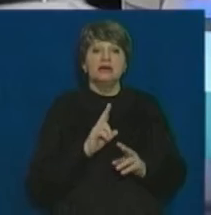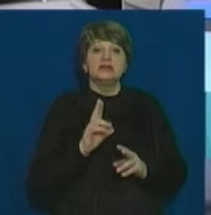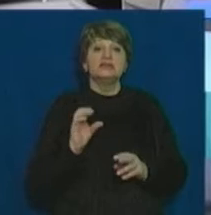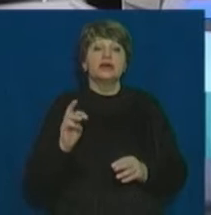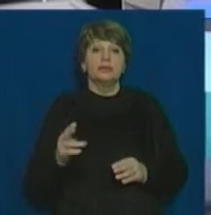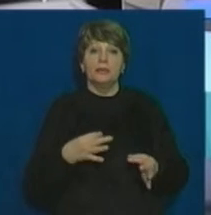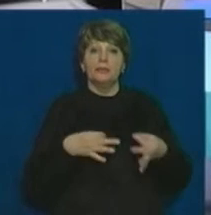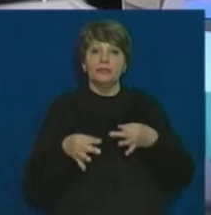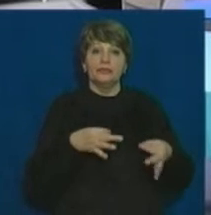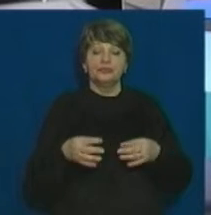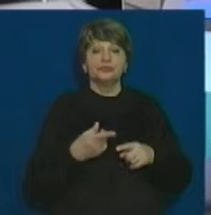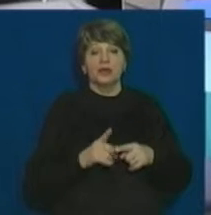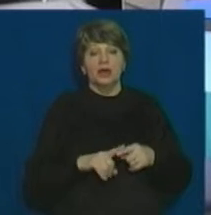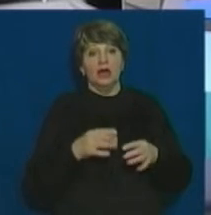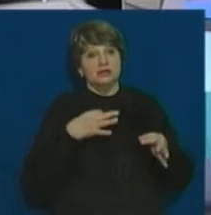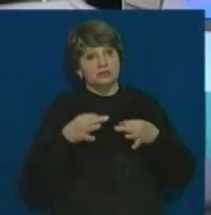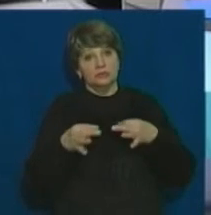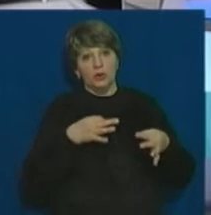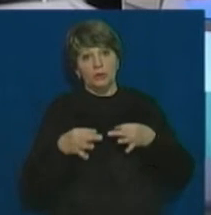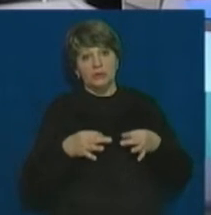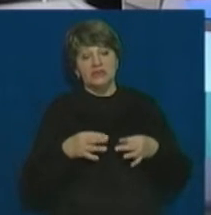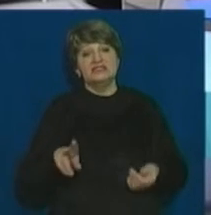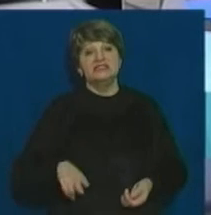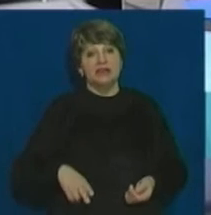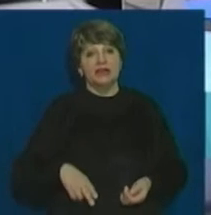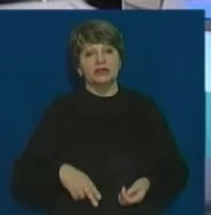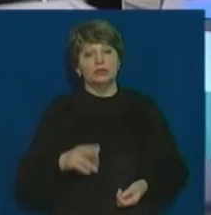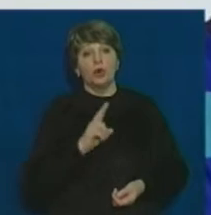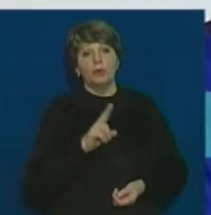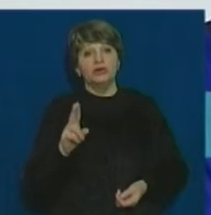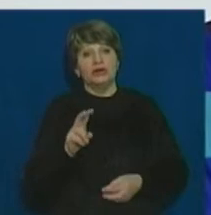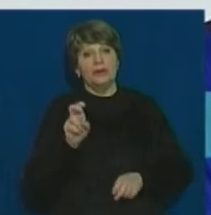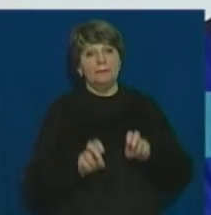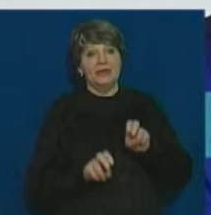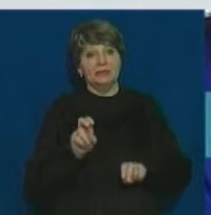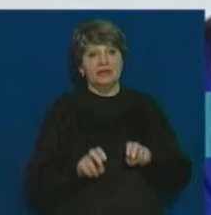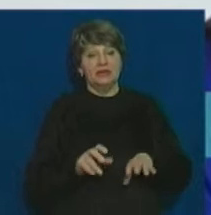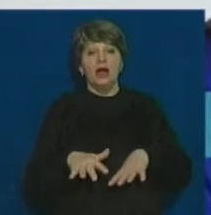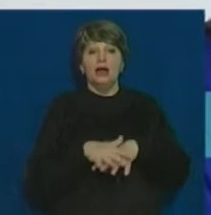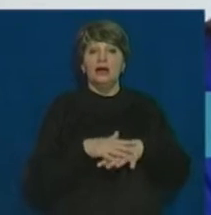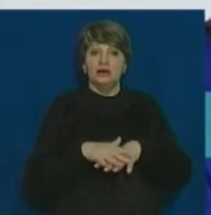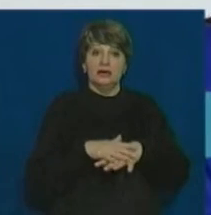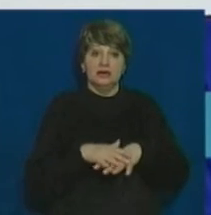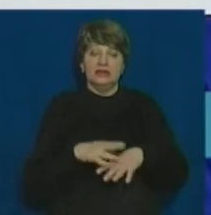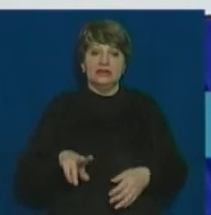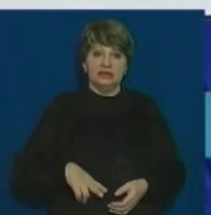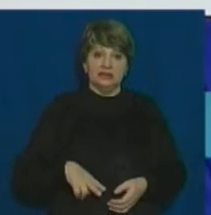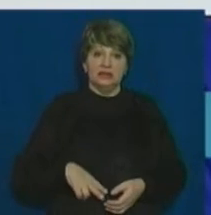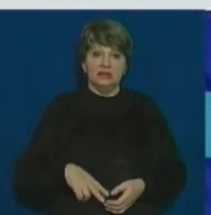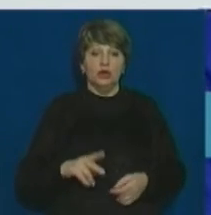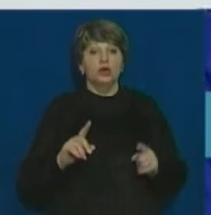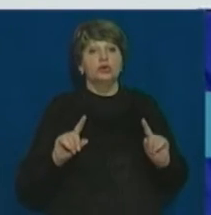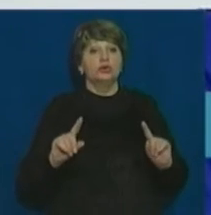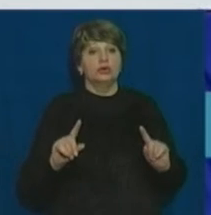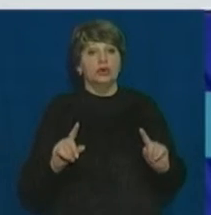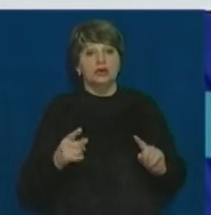ініціатива? Спілкувалась з директором комунального підприємства Ринки, КП Ринки. Тому що,